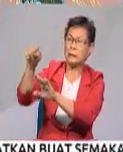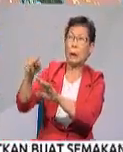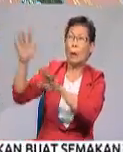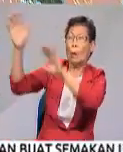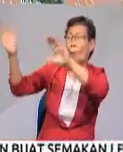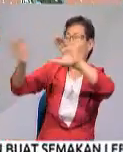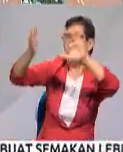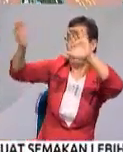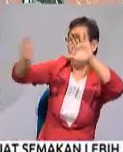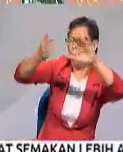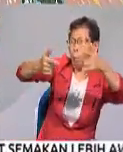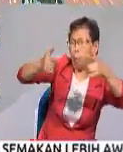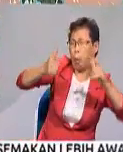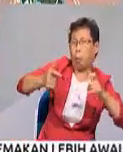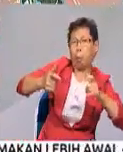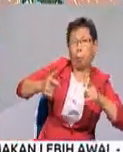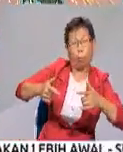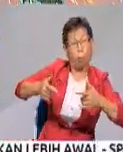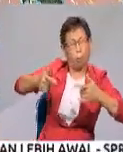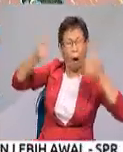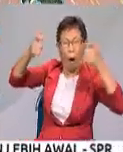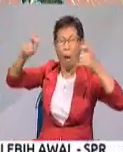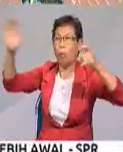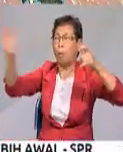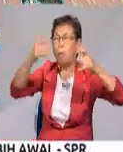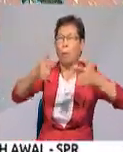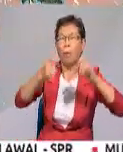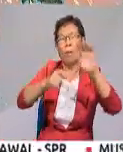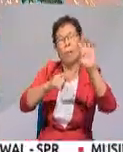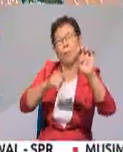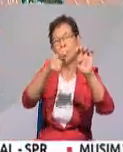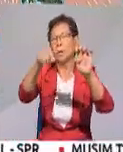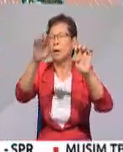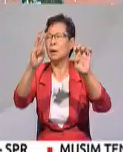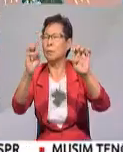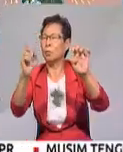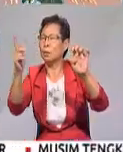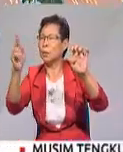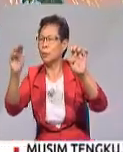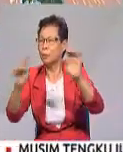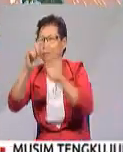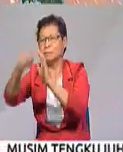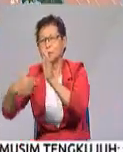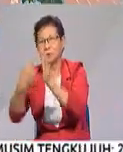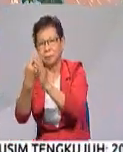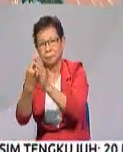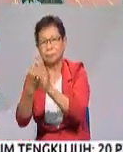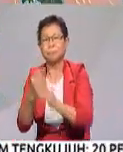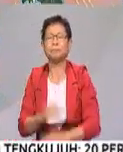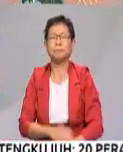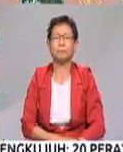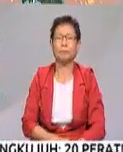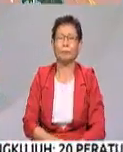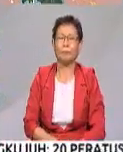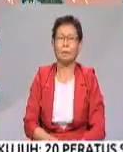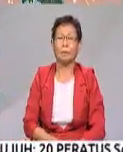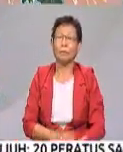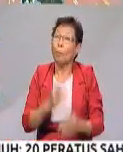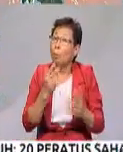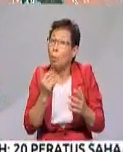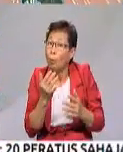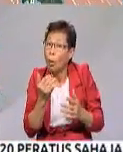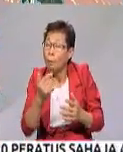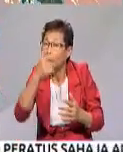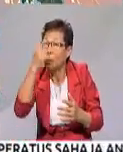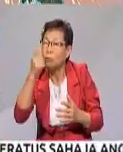lagi bertiup dengan kelajuan yang agak kencang sekitar 40 hingga 60 km sejam. Hal ini adalah